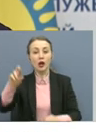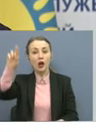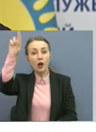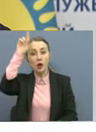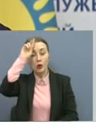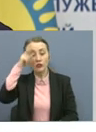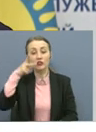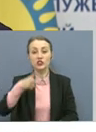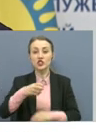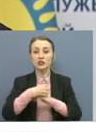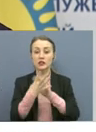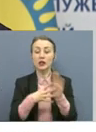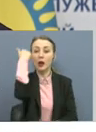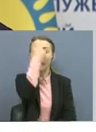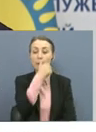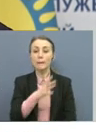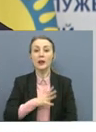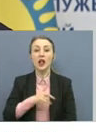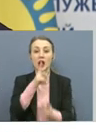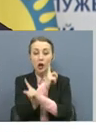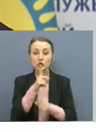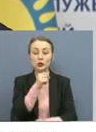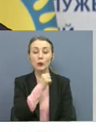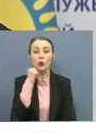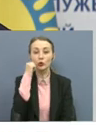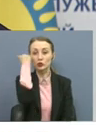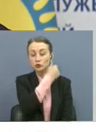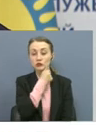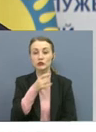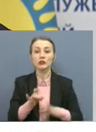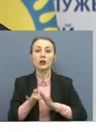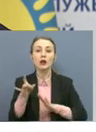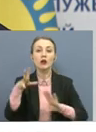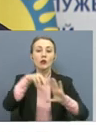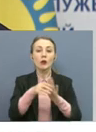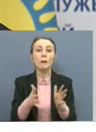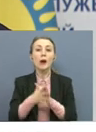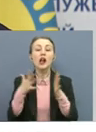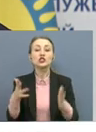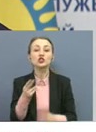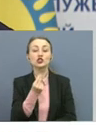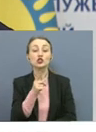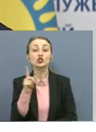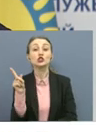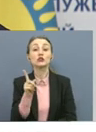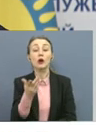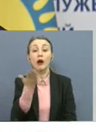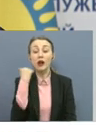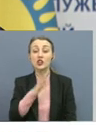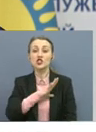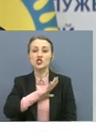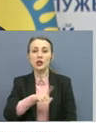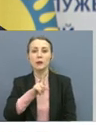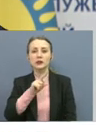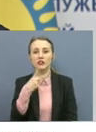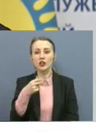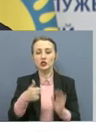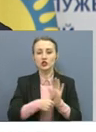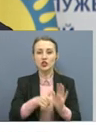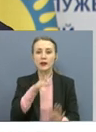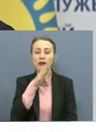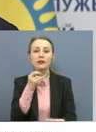қолайлы болған жоқ. Ауа райының жағдайы сондықтан да мынау дәнді дақылдардың төмен шығымдылығымен байланысты. Есептегі кезеңге 347